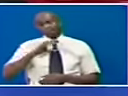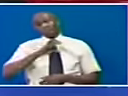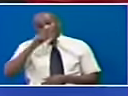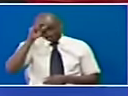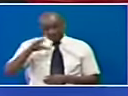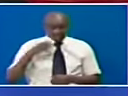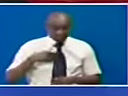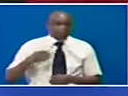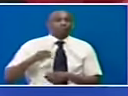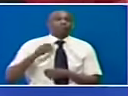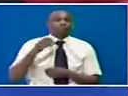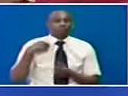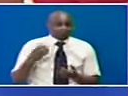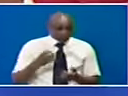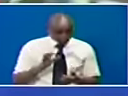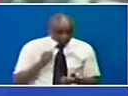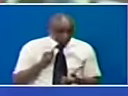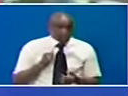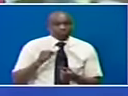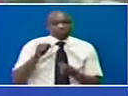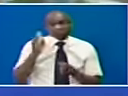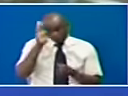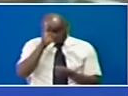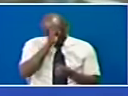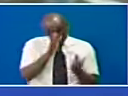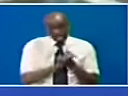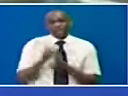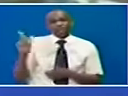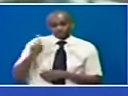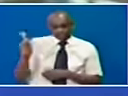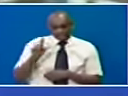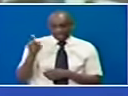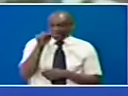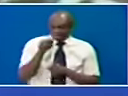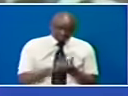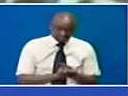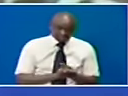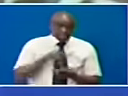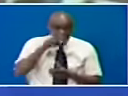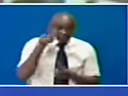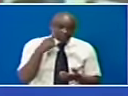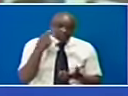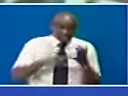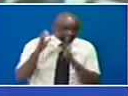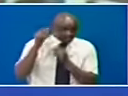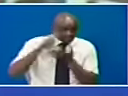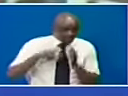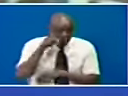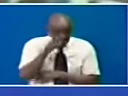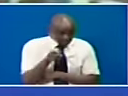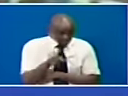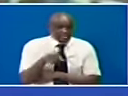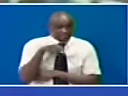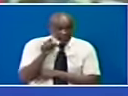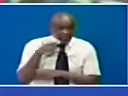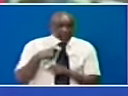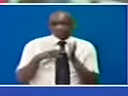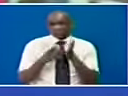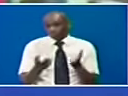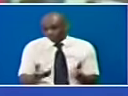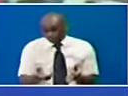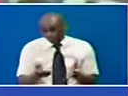Bungoma Kenneth Lusaka, ambaye anatueleza mengi zaidi kuhusu maafikiano ambayo yamefanyika leo na kile ambacho tunatarajia. Pia tutakuwa tukiangazia uwekezaji